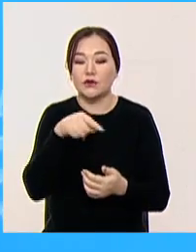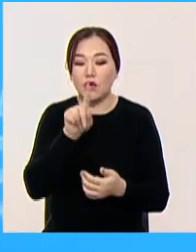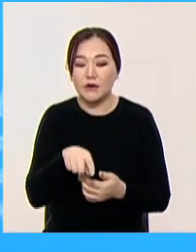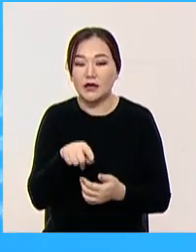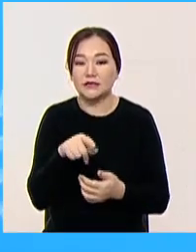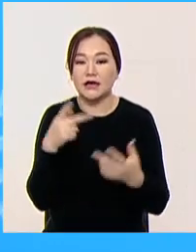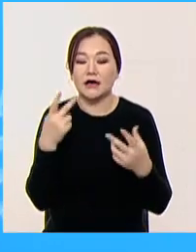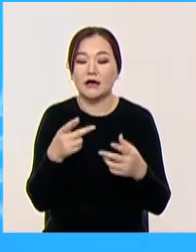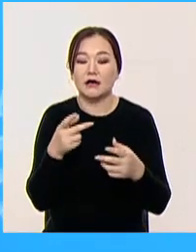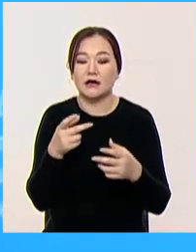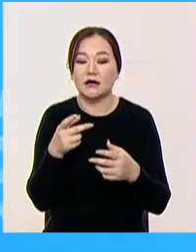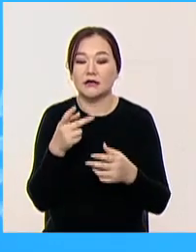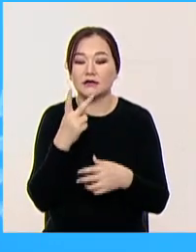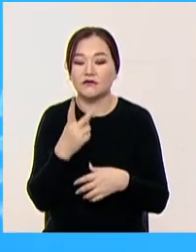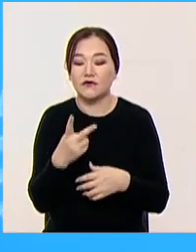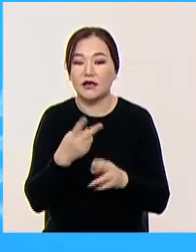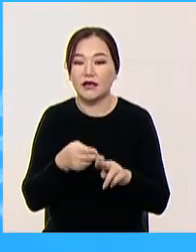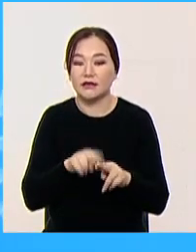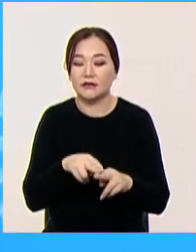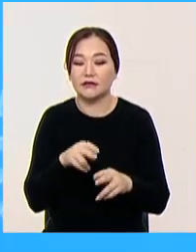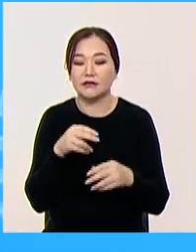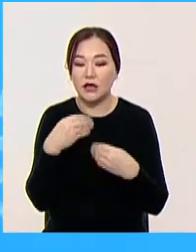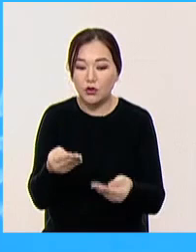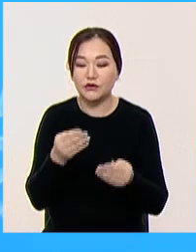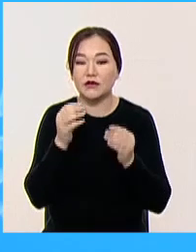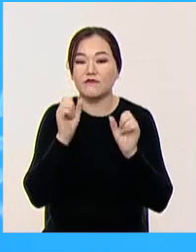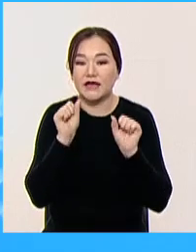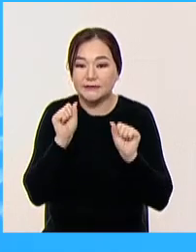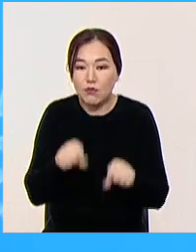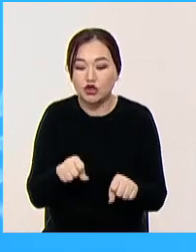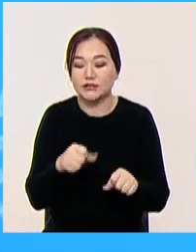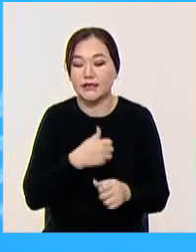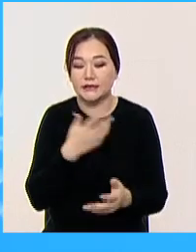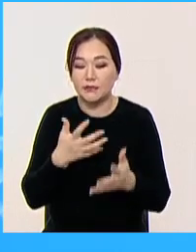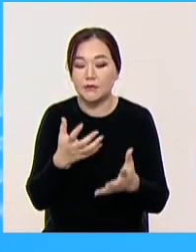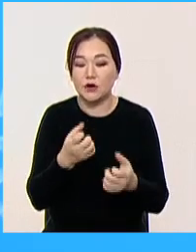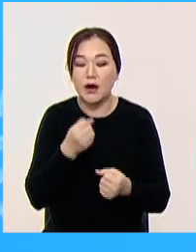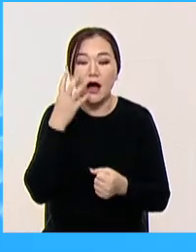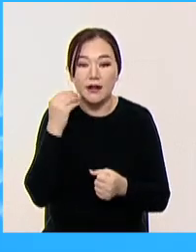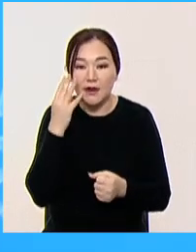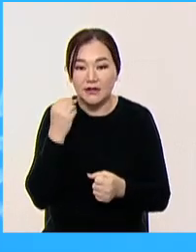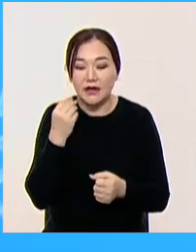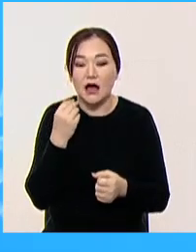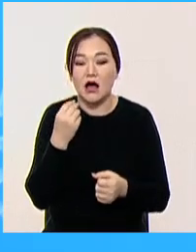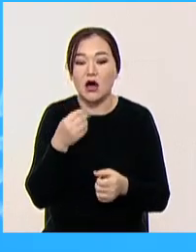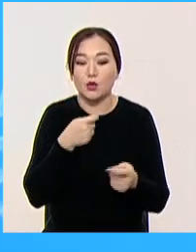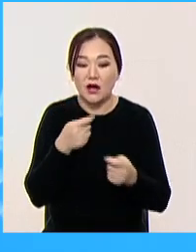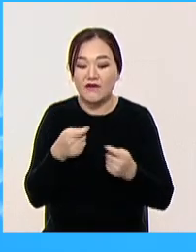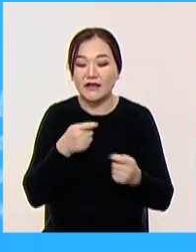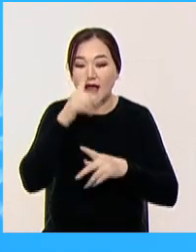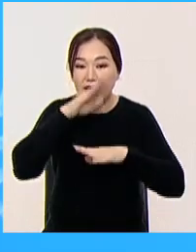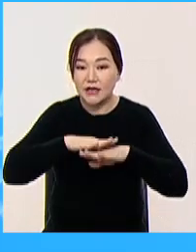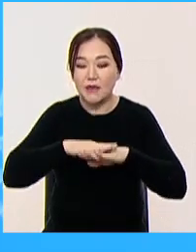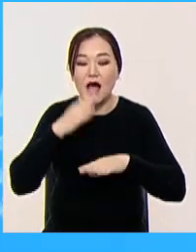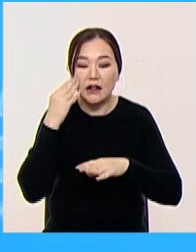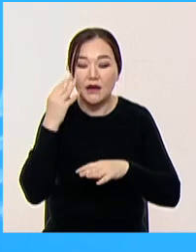котором как раз этот закон дает возможности, если мы конкретно берем опять Алмату, руководителям, акимам